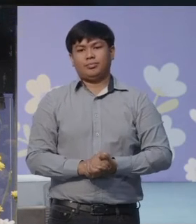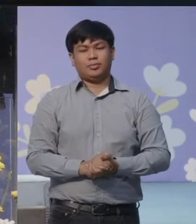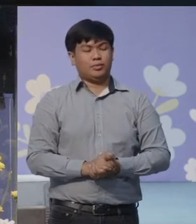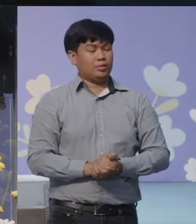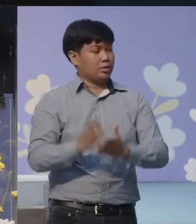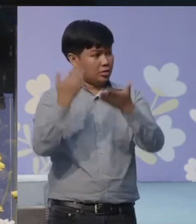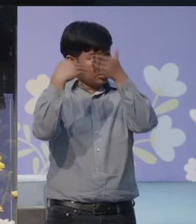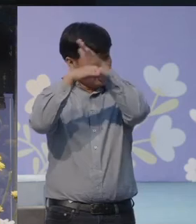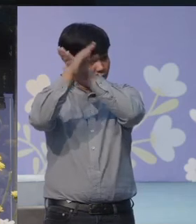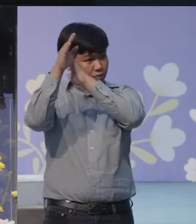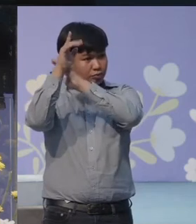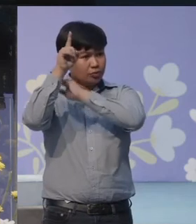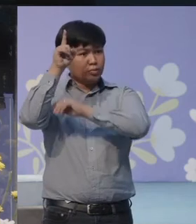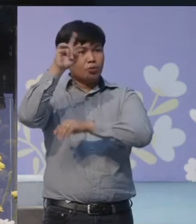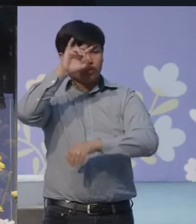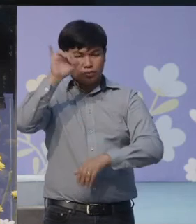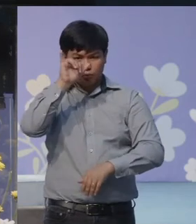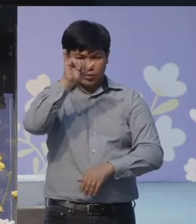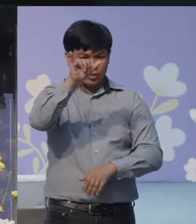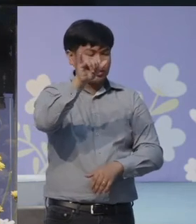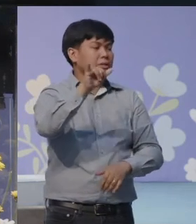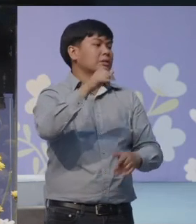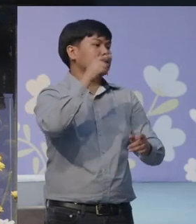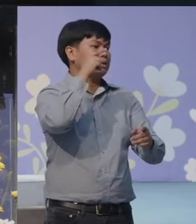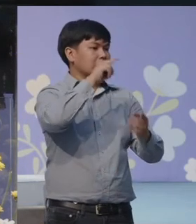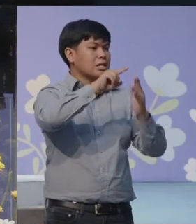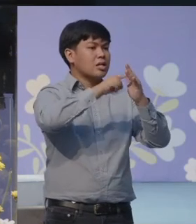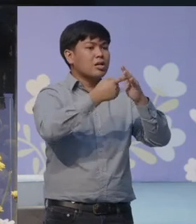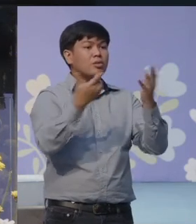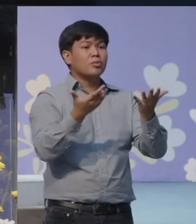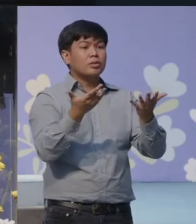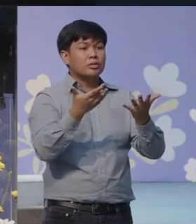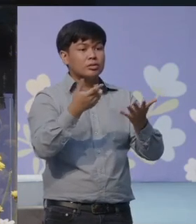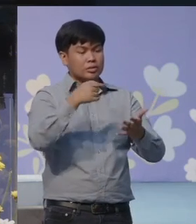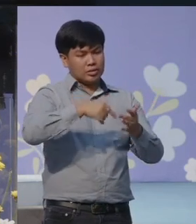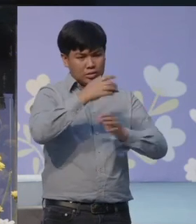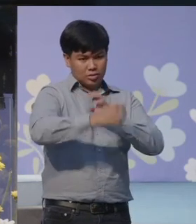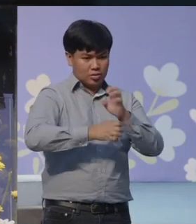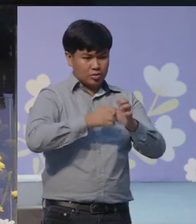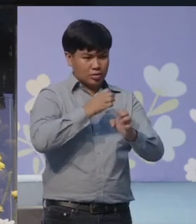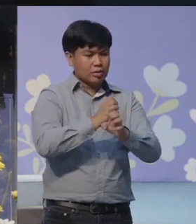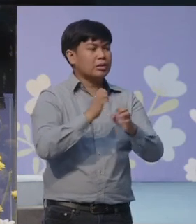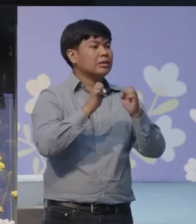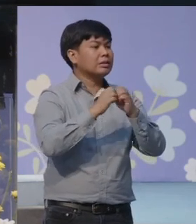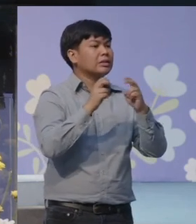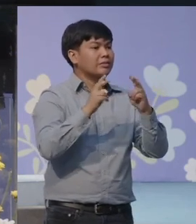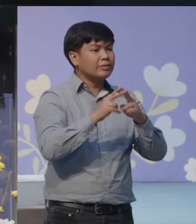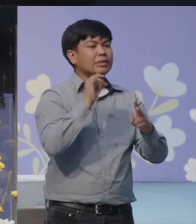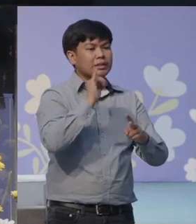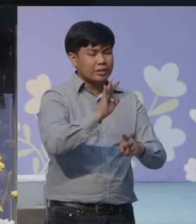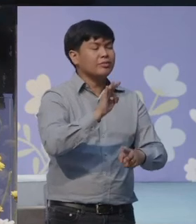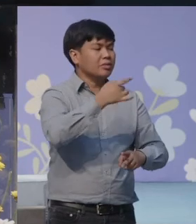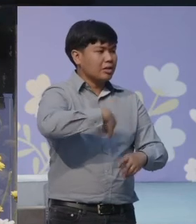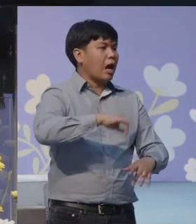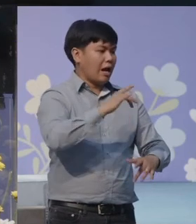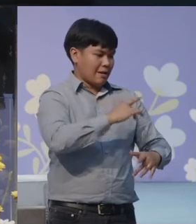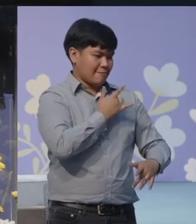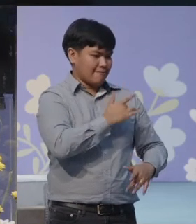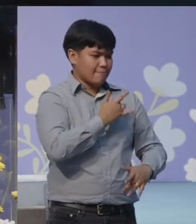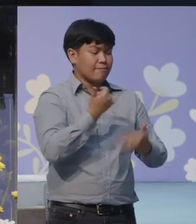Langit na magsisimula dito sa lupa kahit na mahirap ang